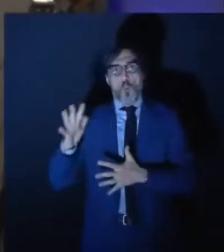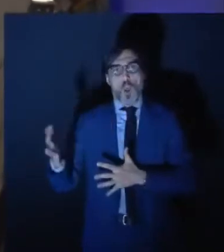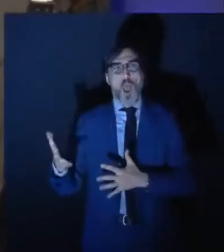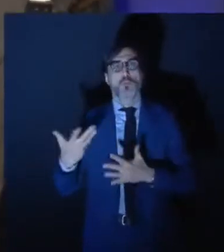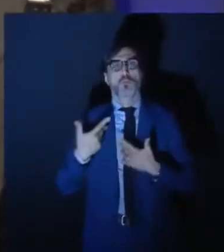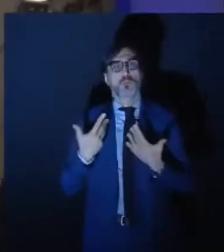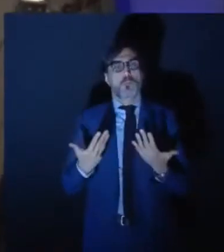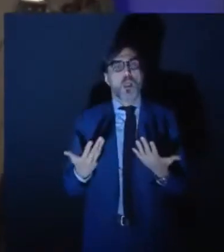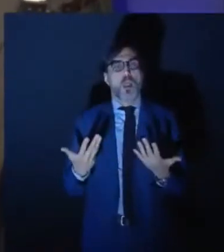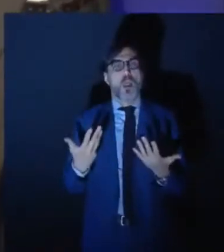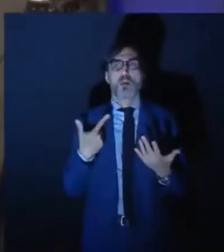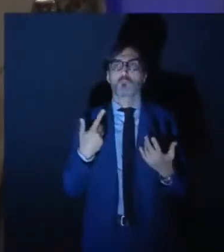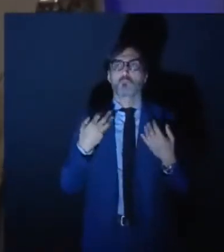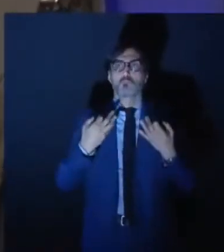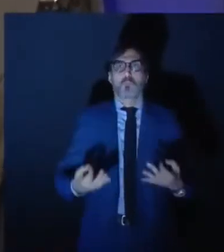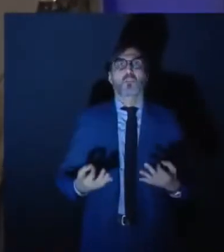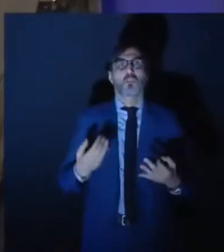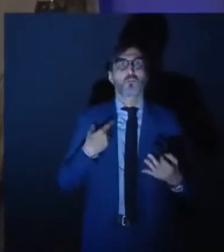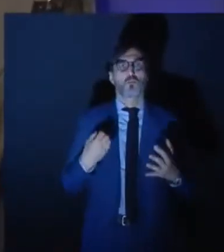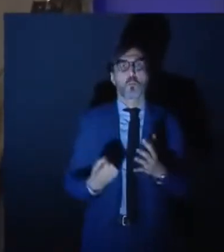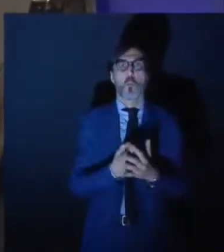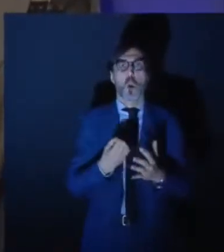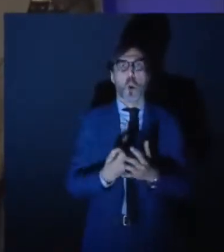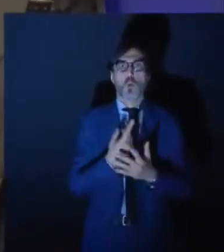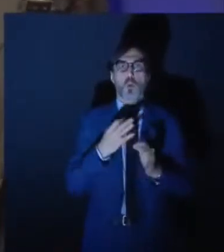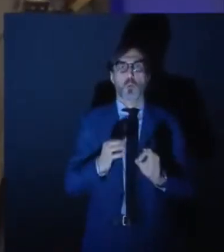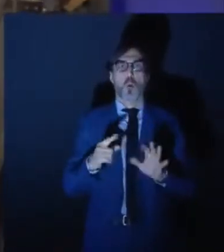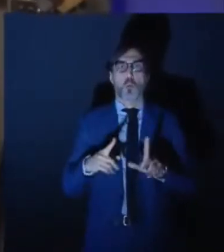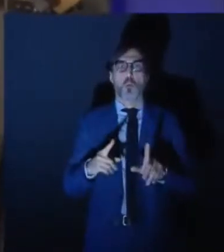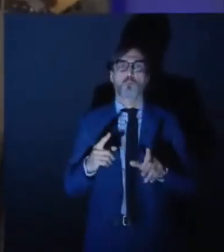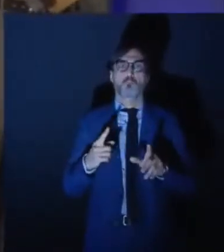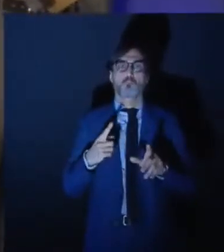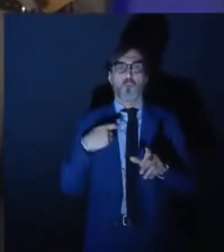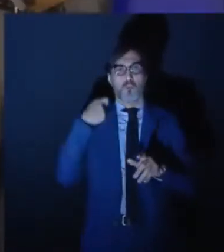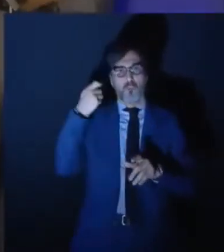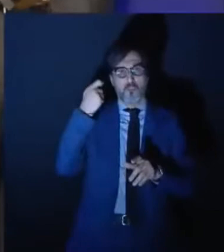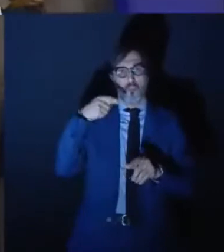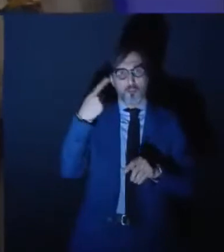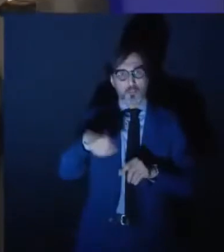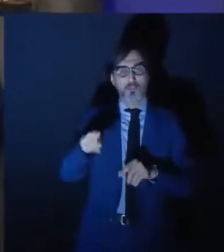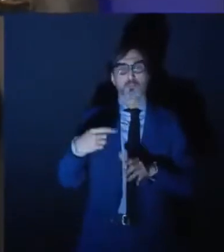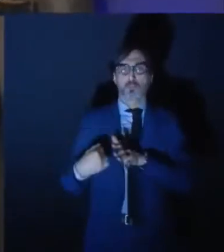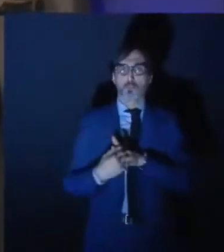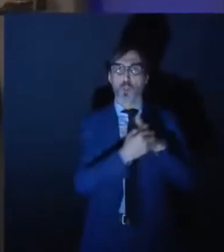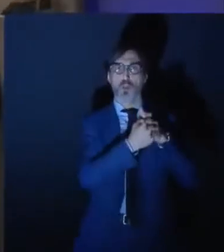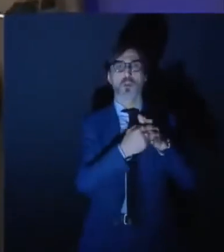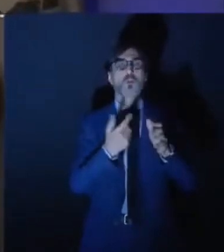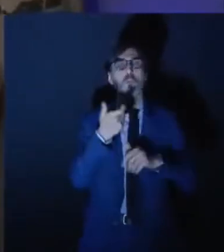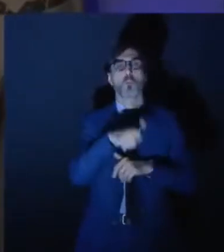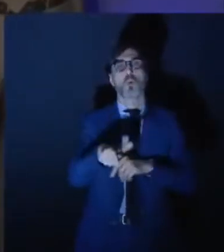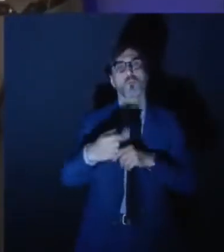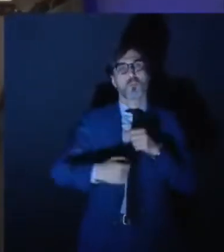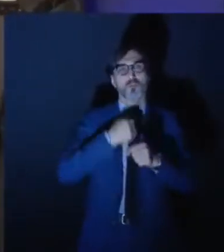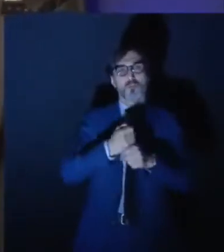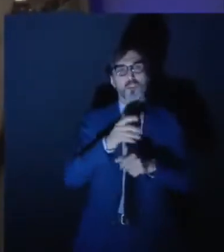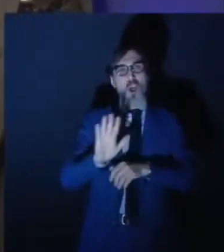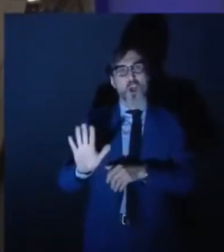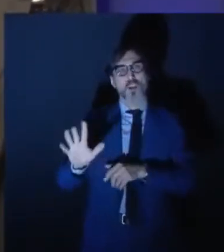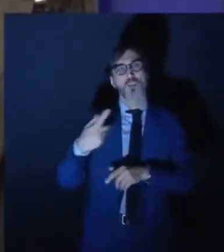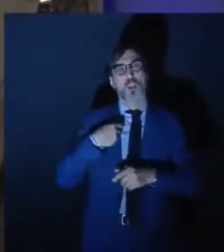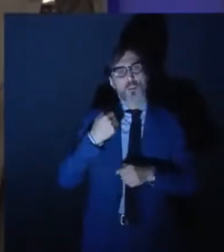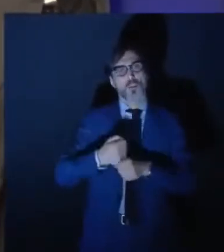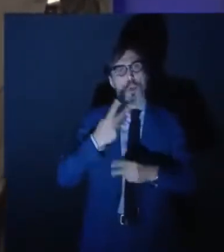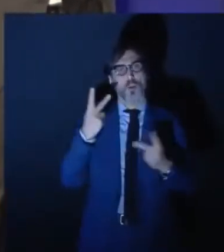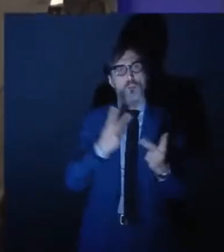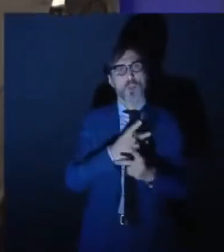abbiamo deciso di produrre di sostenere questo filmato perché dietro questa vicenda c'è una storia vera